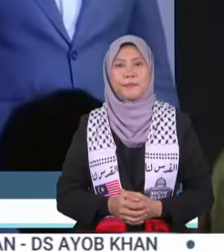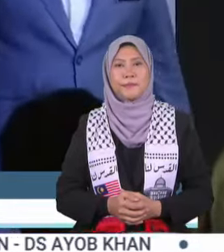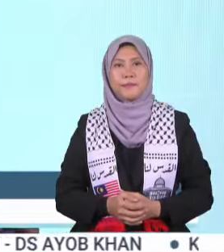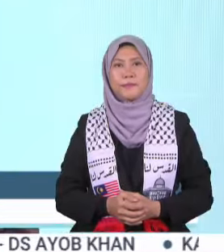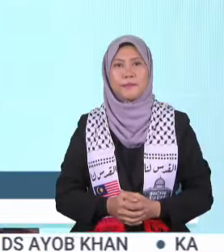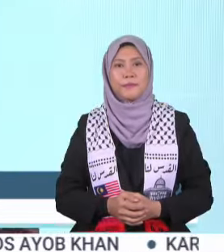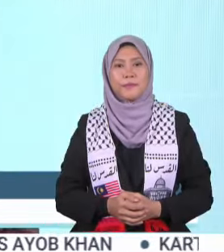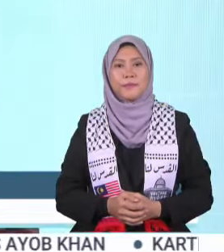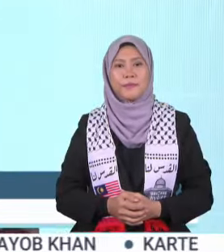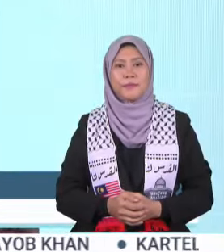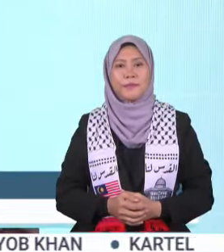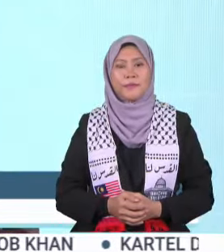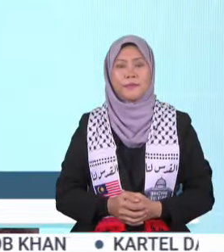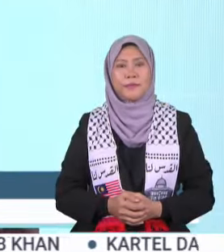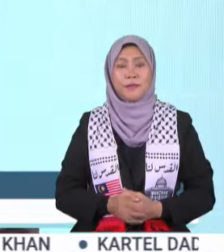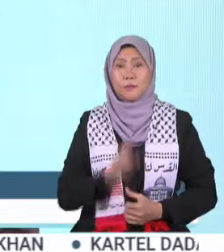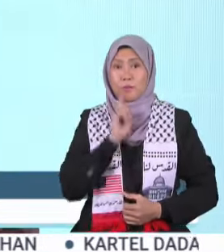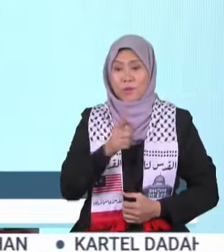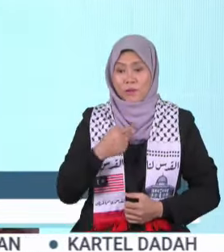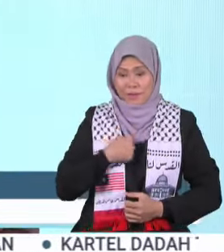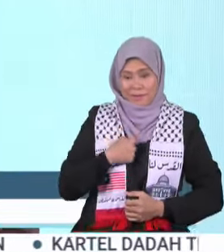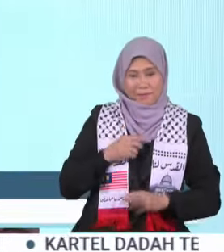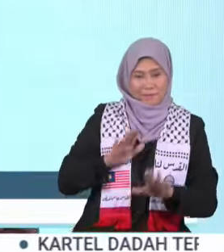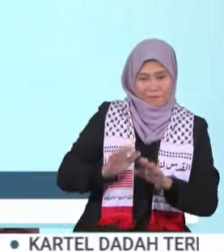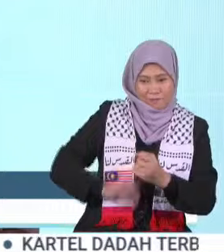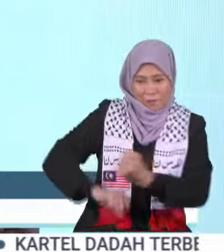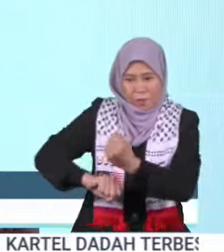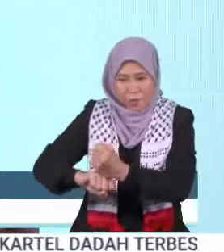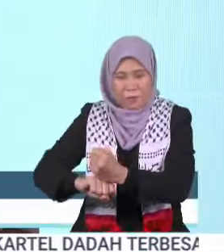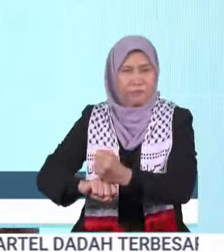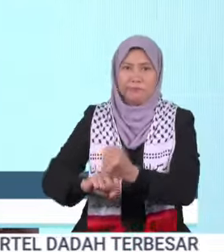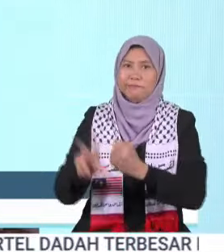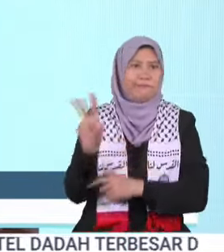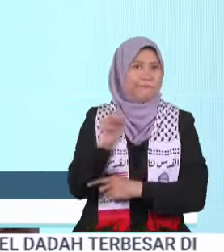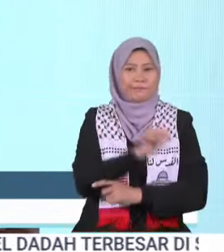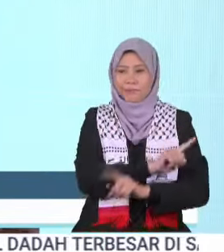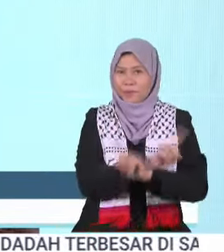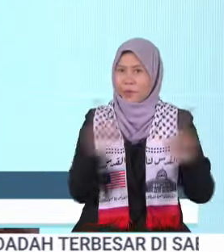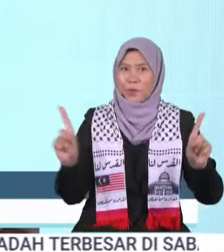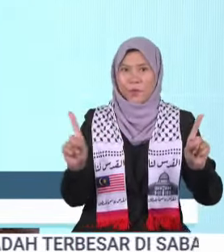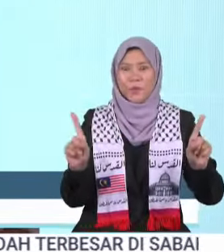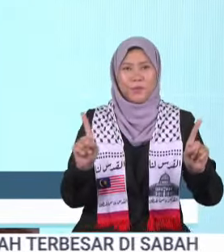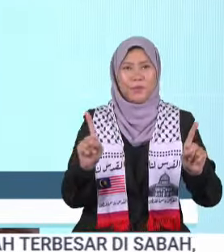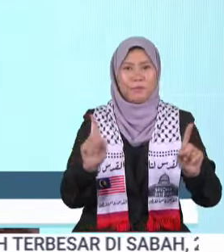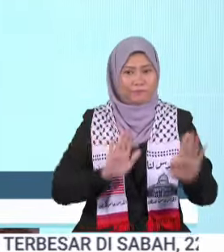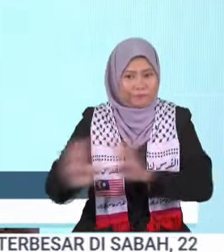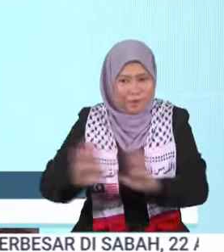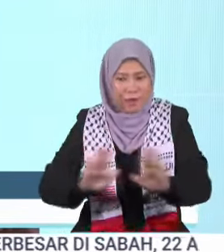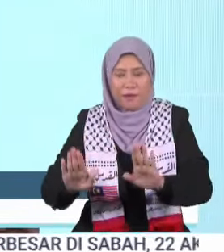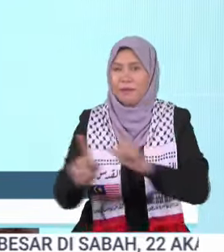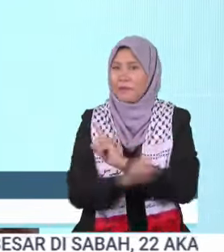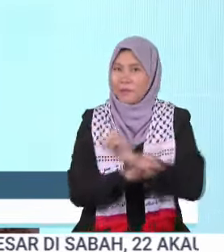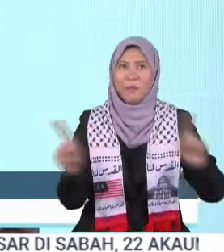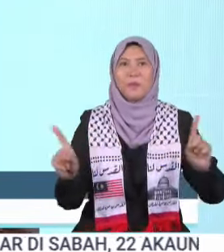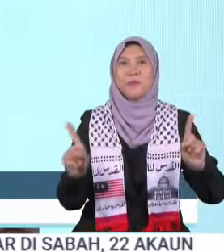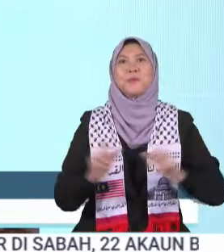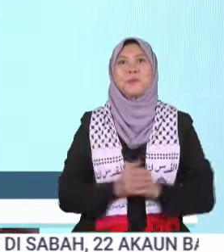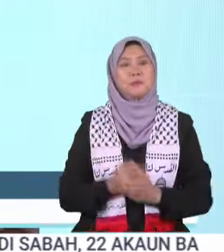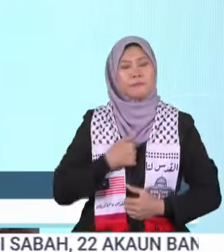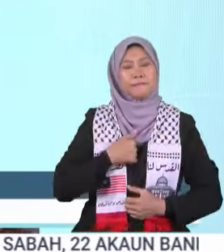perpaduan Percayalah Saya tidak ada tolak sekali Tan Sri Azam tahu benar pendirian